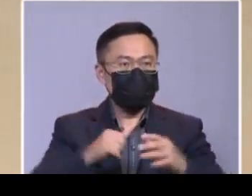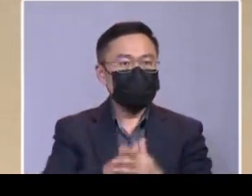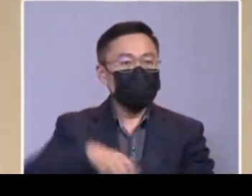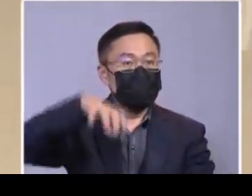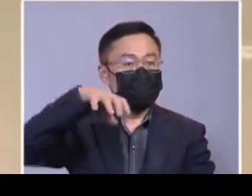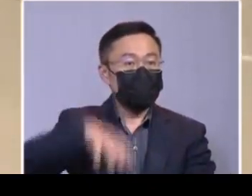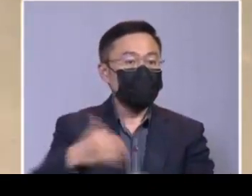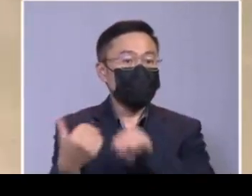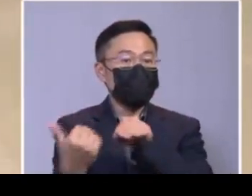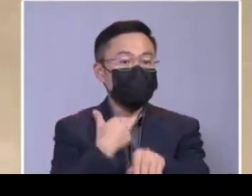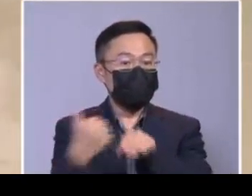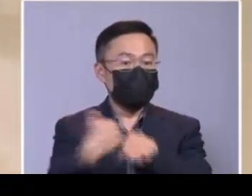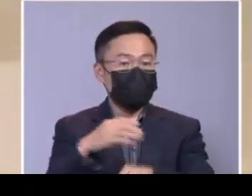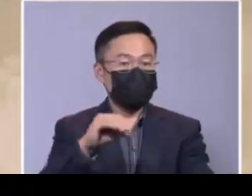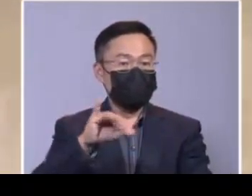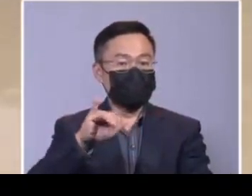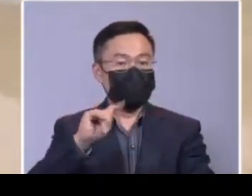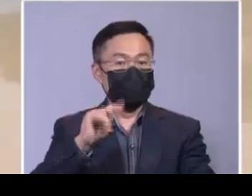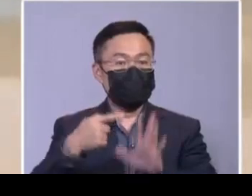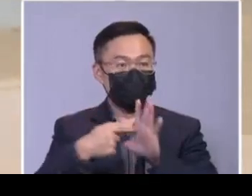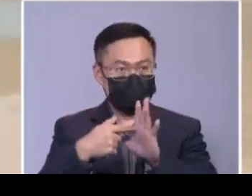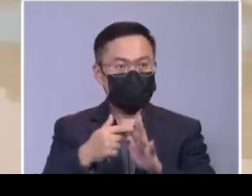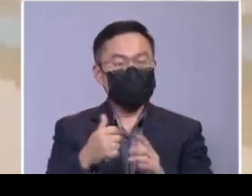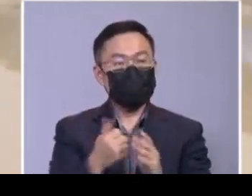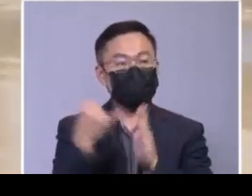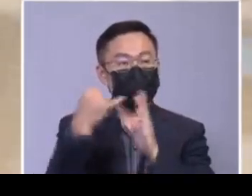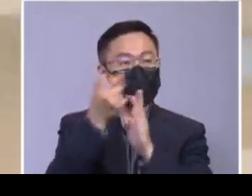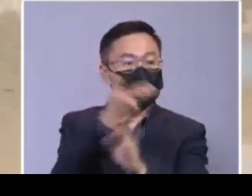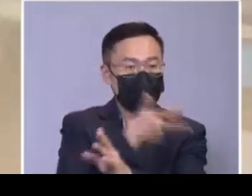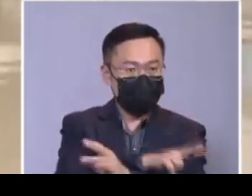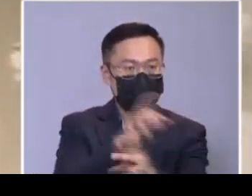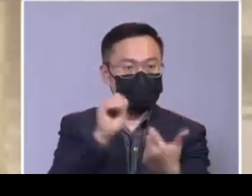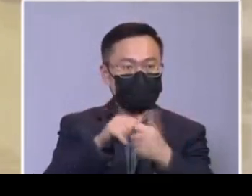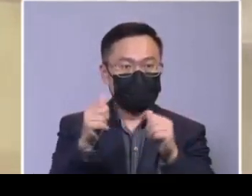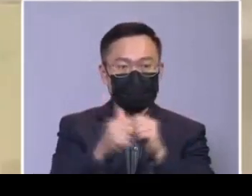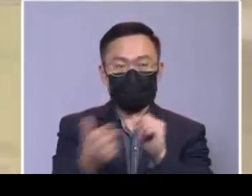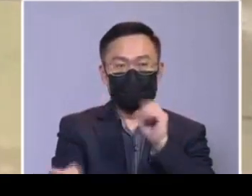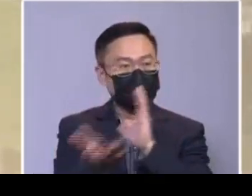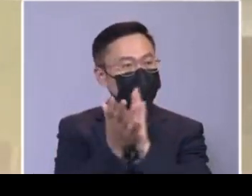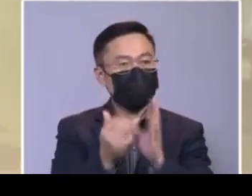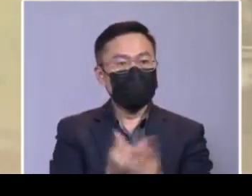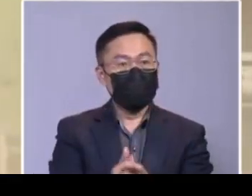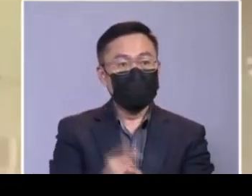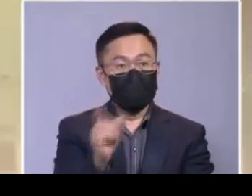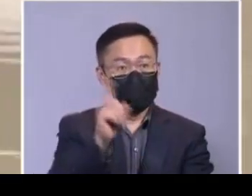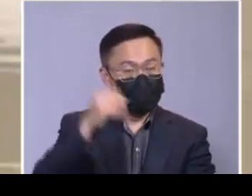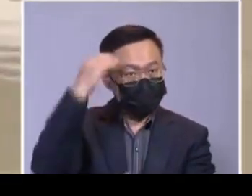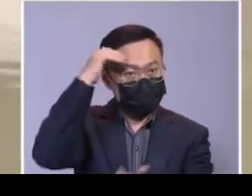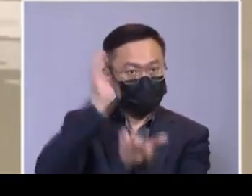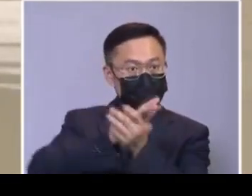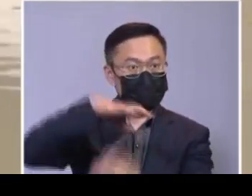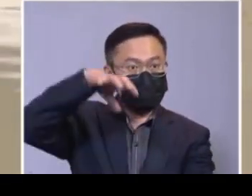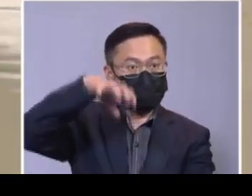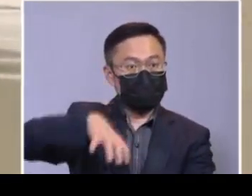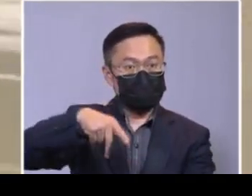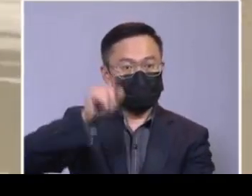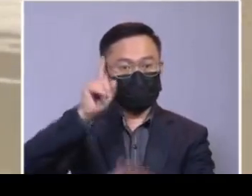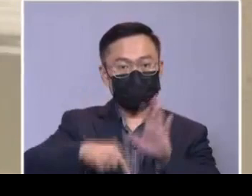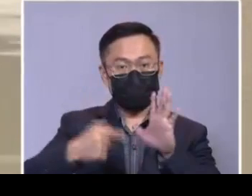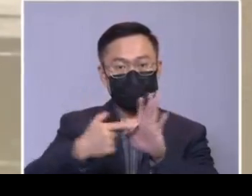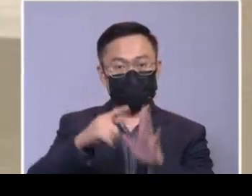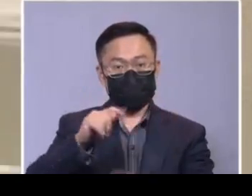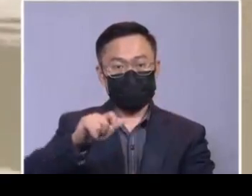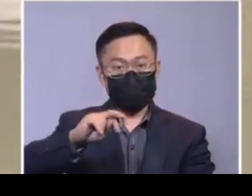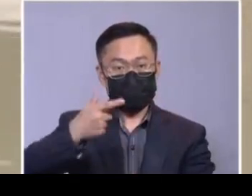โยธาธิการและผังเมืองนะฮะคุณผู้ชมดูจากสภาพน้ำท่วมตรงนี้อยู่สถานีตำรวจป่าตองนะฮะอยู่ในอำเภอกะทู้จังหวัดภูเก็ต